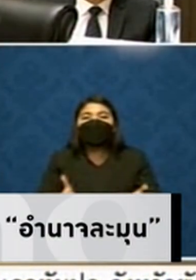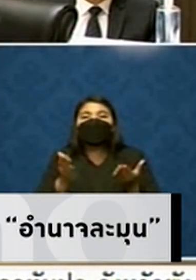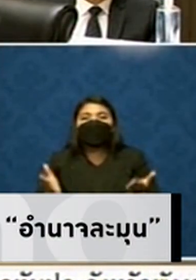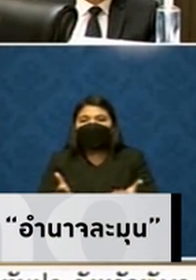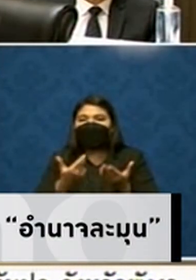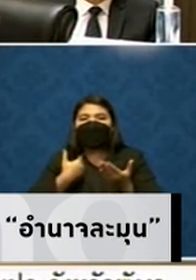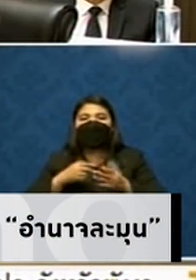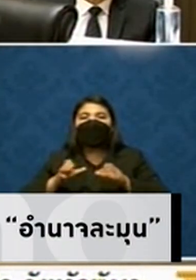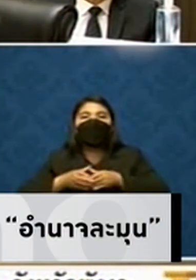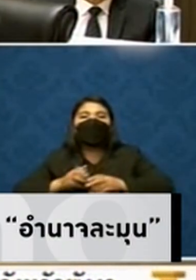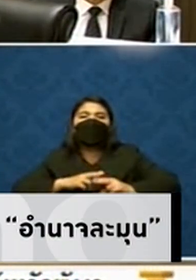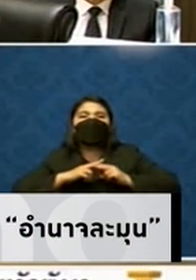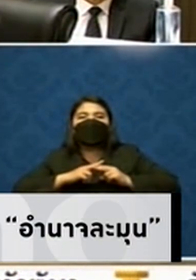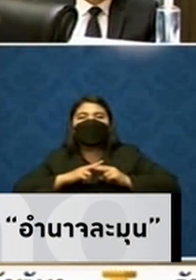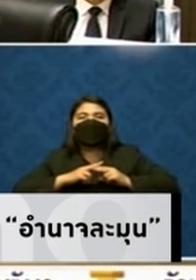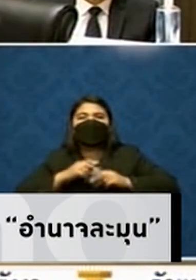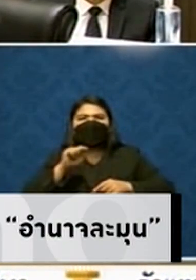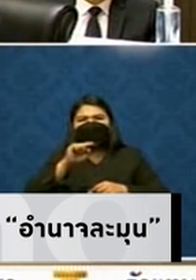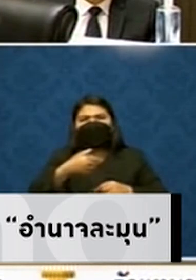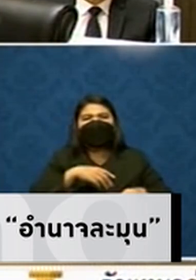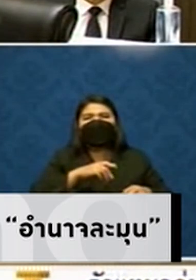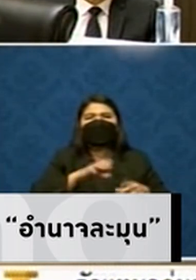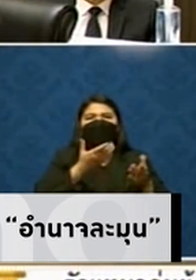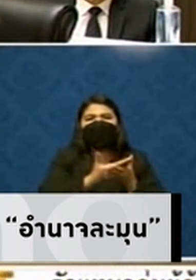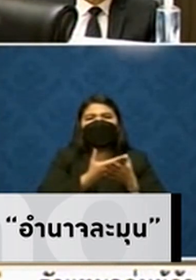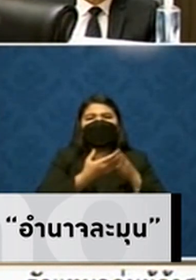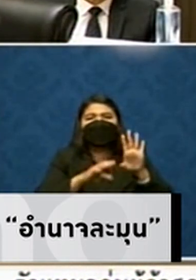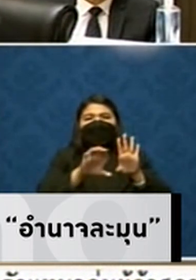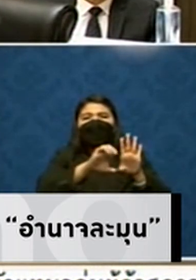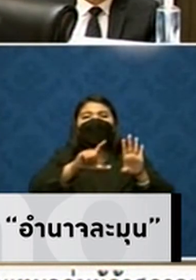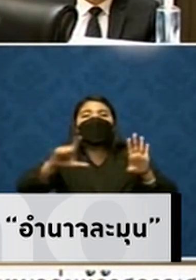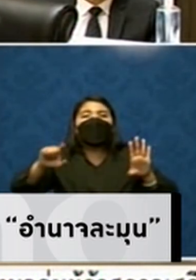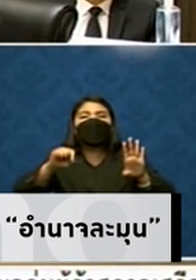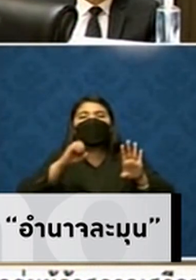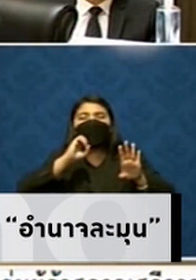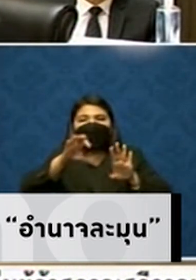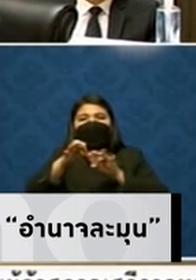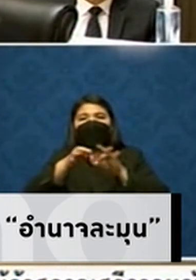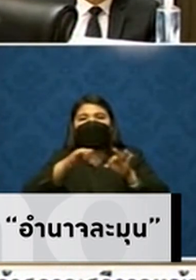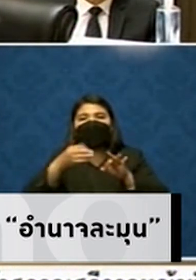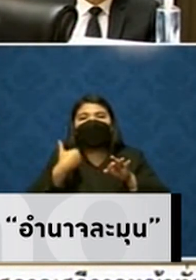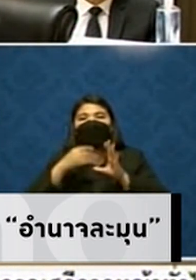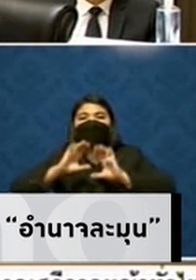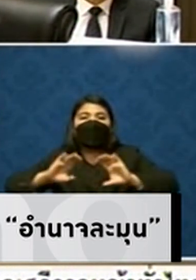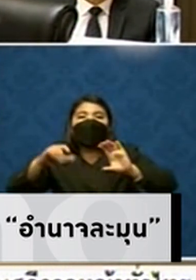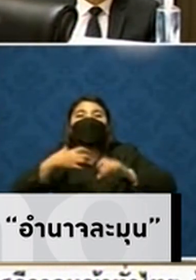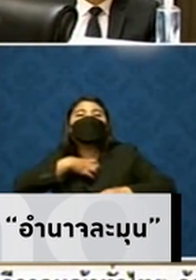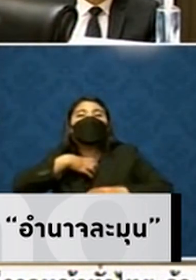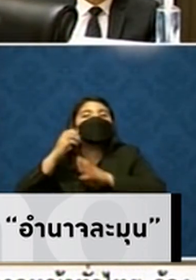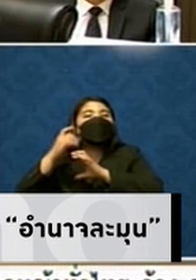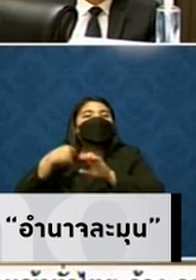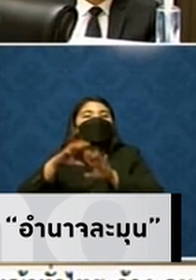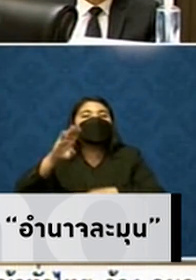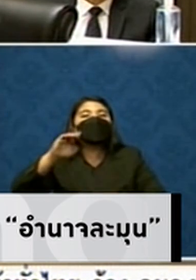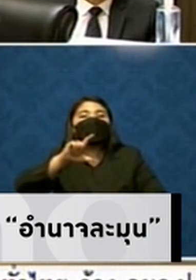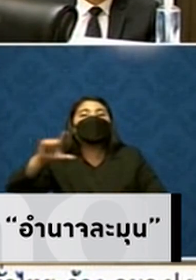ตนนั้นเนี่ยจะมีการเสนอนโยบายที่ยิงปืนนัดเดียวได้นก2ตัวนะฮะกระสุนที่ว่านั้นก็คืออุตสาหกรรมเศรษฐกิจสร้างสรรค์นะครับโดยคิด